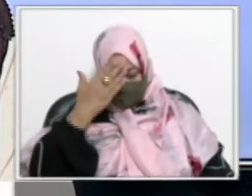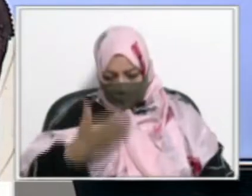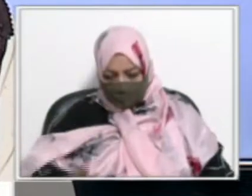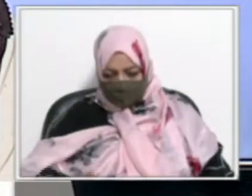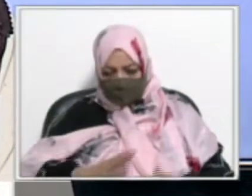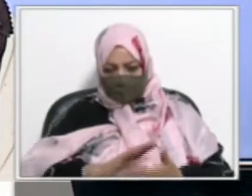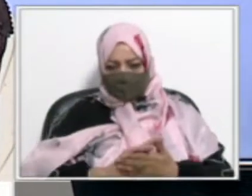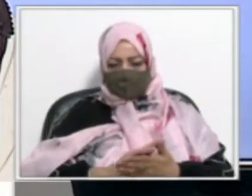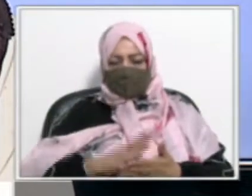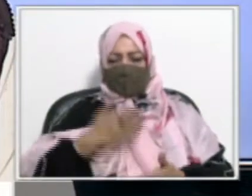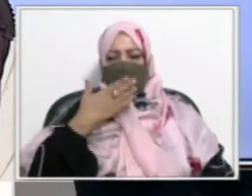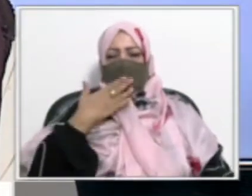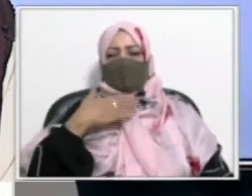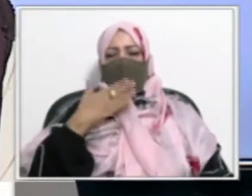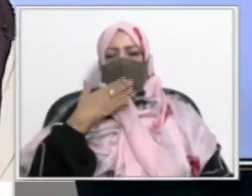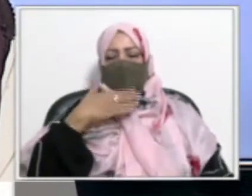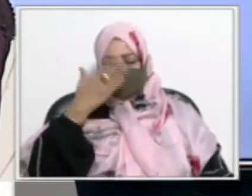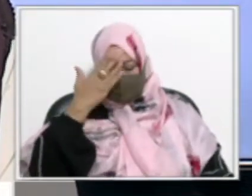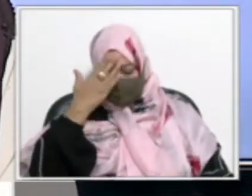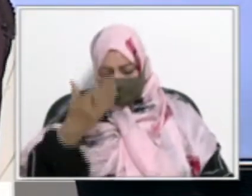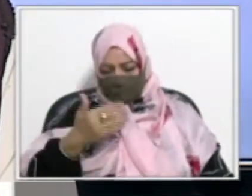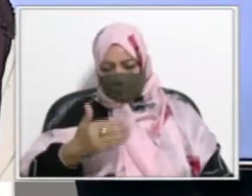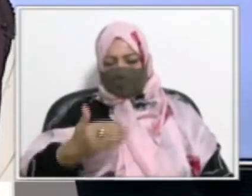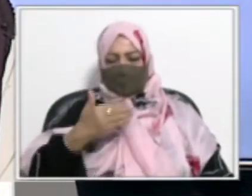السهو اختلف فيه العلماء